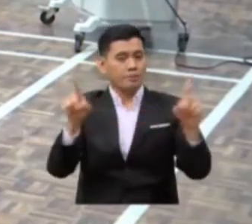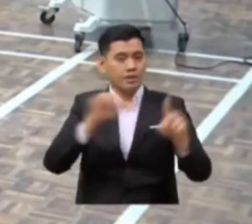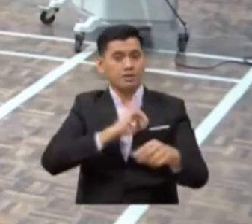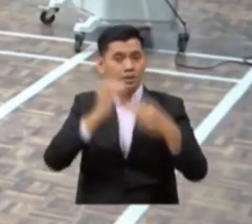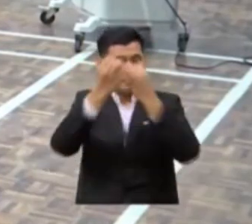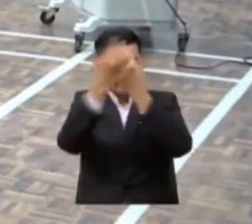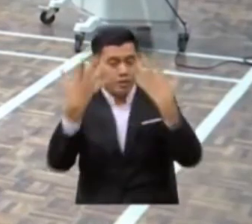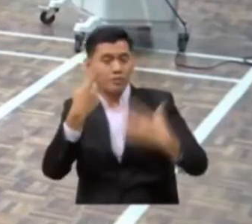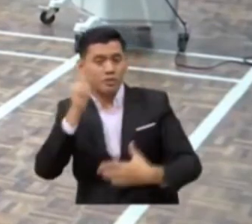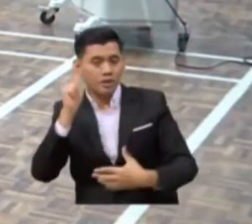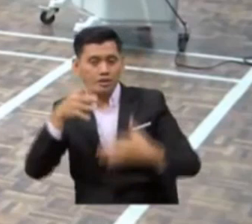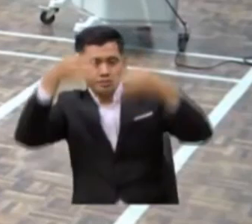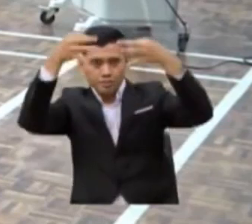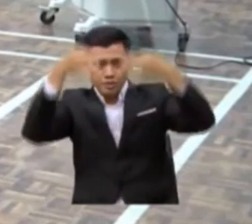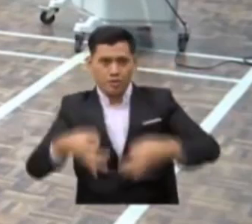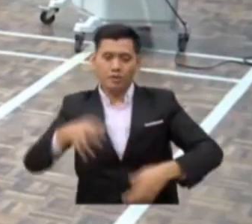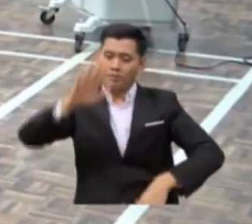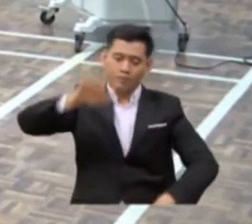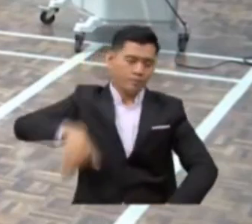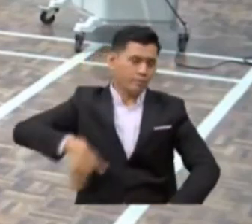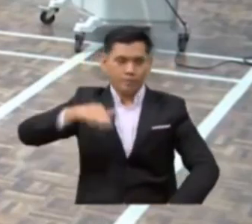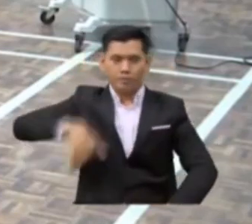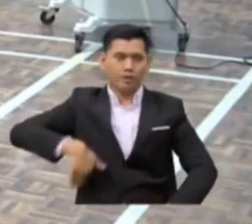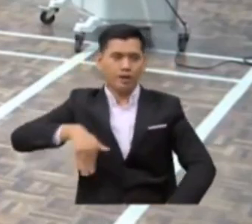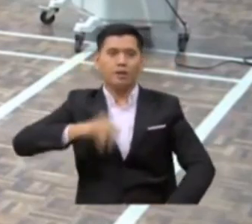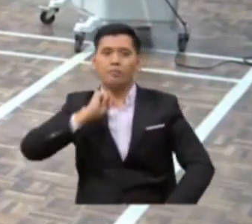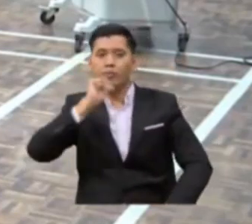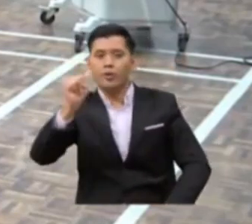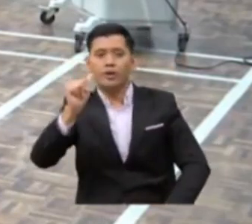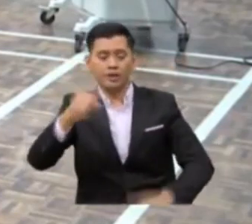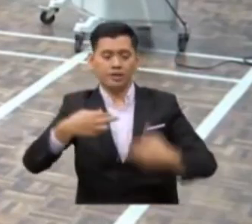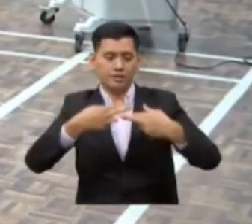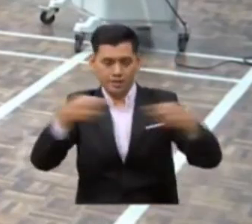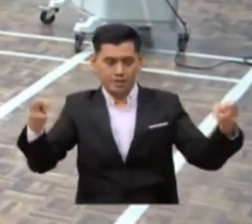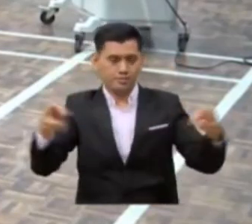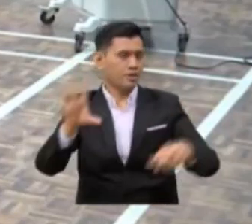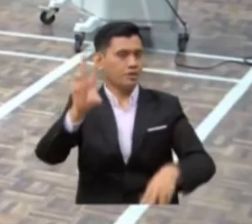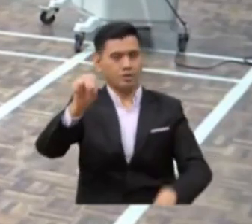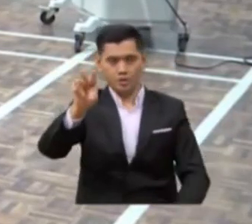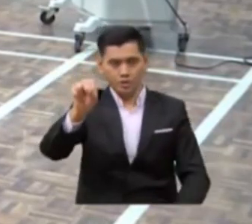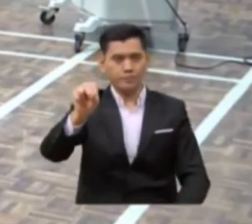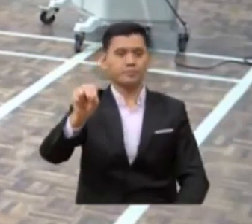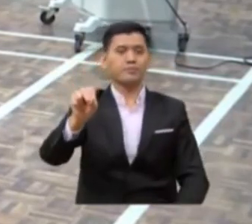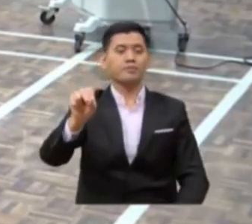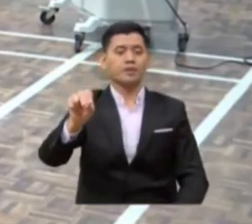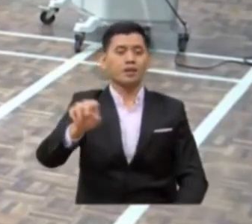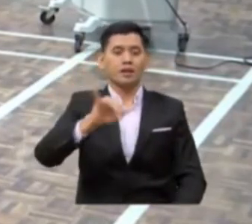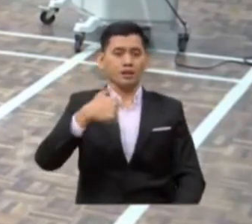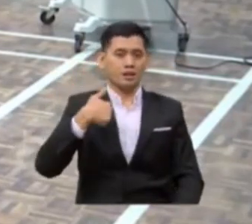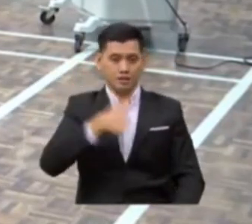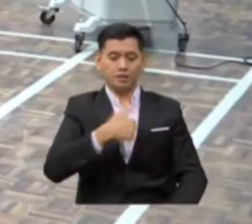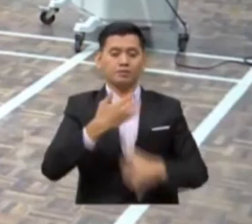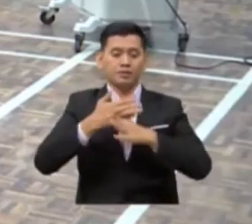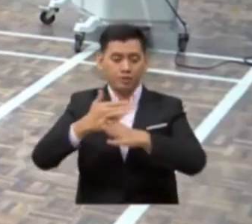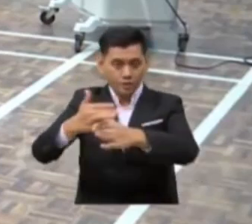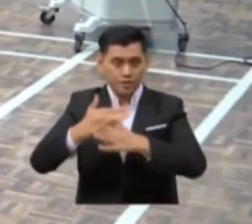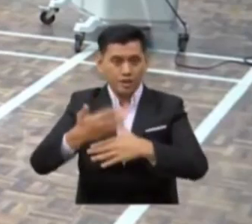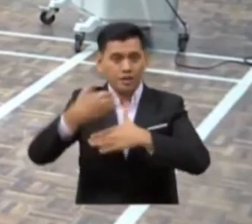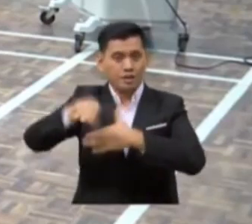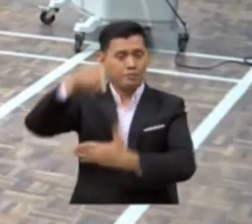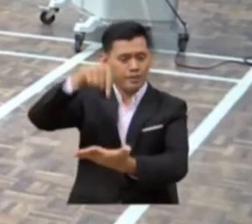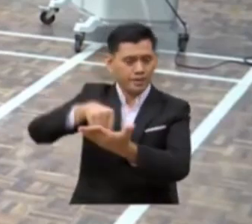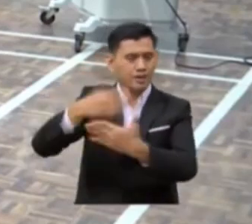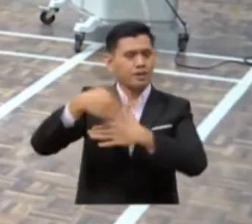saya katakan tadi, keputusan tidak rasmi ini adalah keputusan tidak rasmi dan diharap kita dapat kongsikan sebentar saja